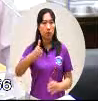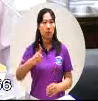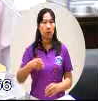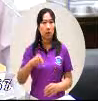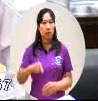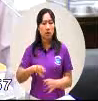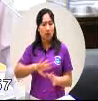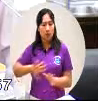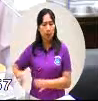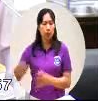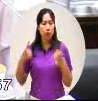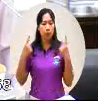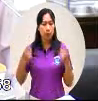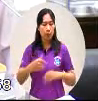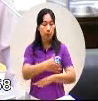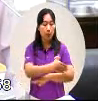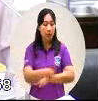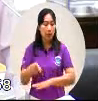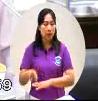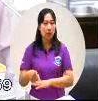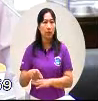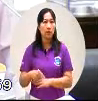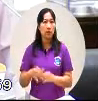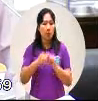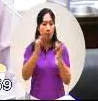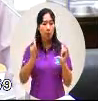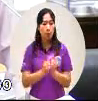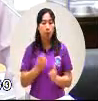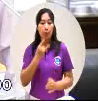除了原乡族语正常以外，